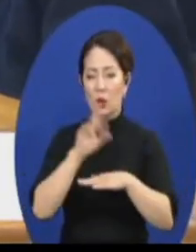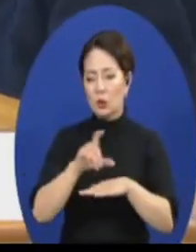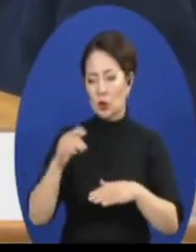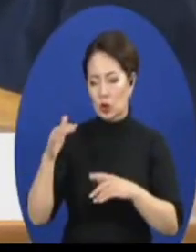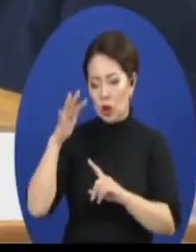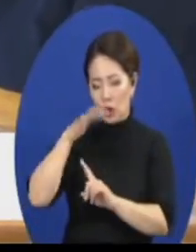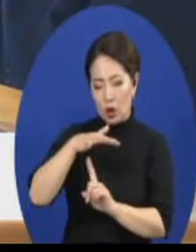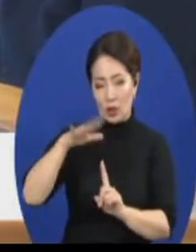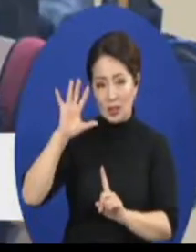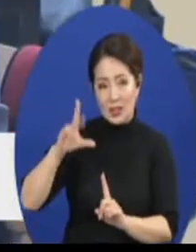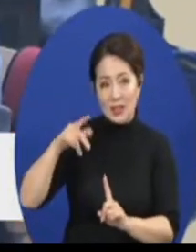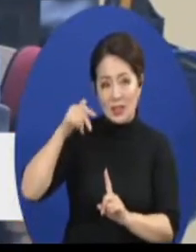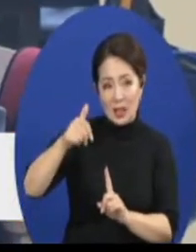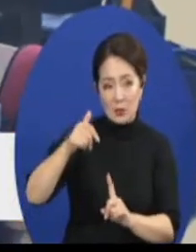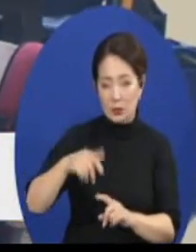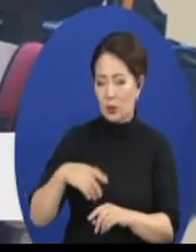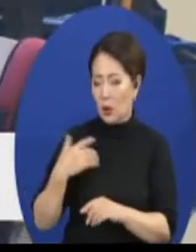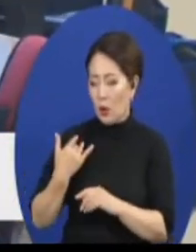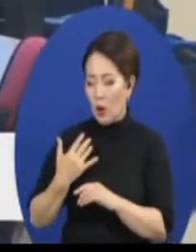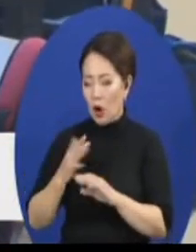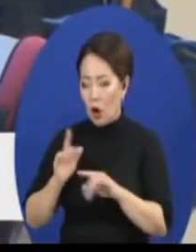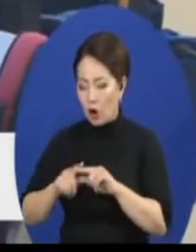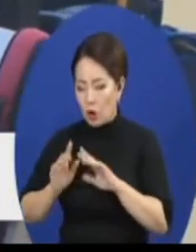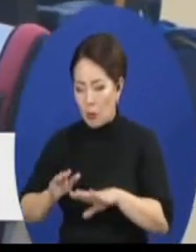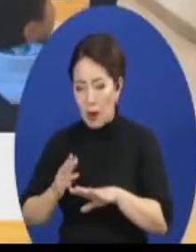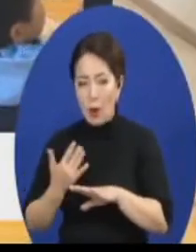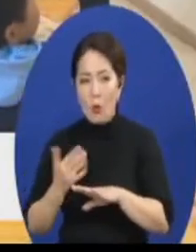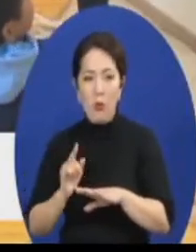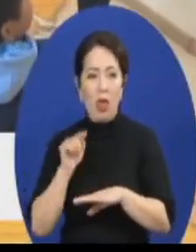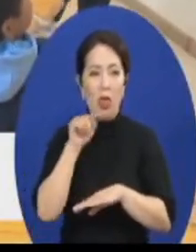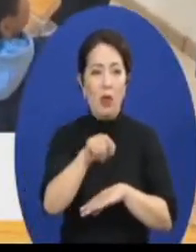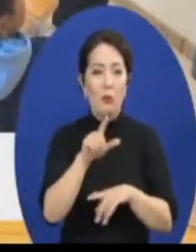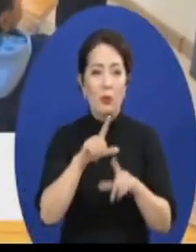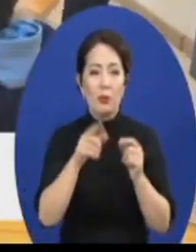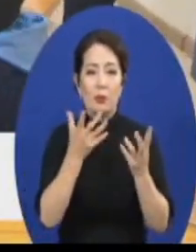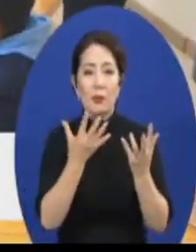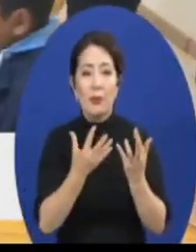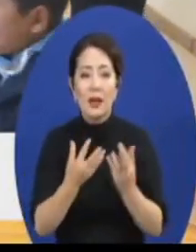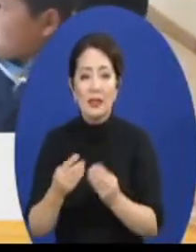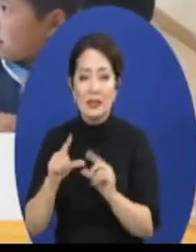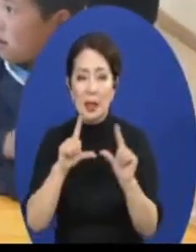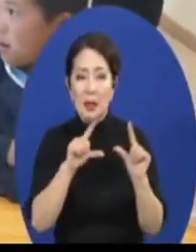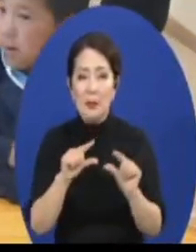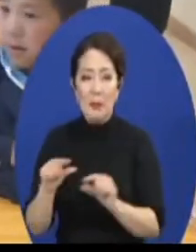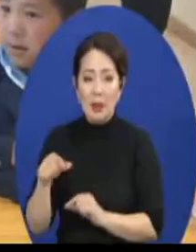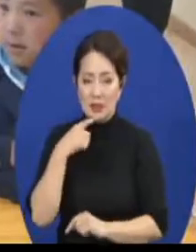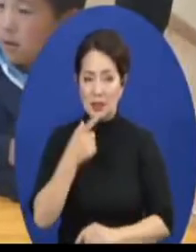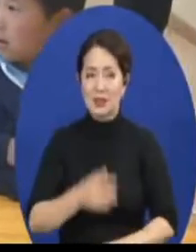сайжирснаар хөдөөнөөс хот руу шилжих хөдөлгөөнч багасж байгааг орон нутгийн удирдлагууд хэлж байлаа.